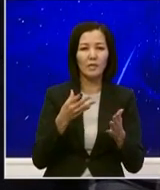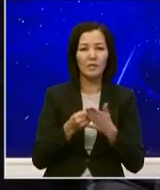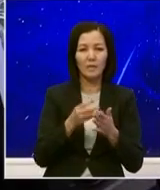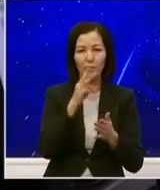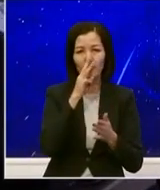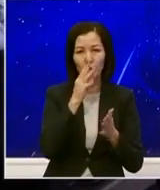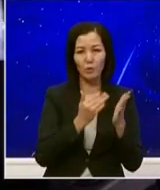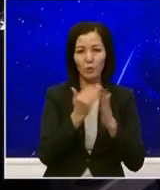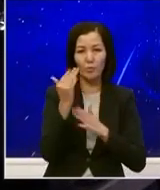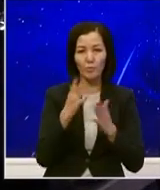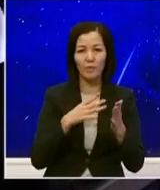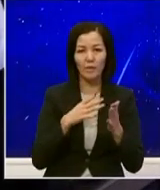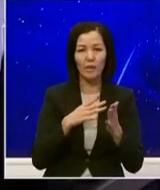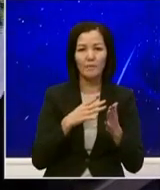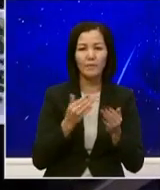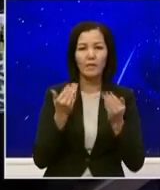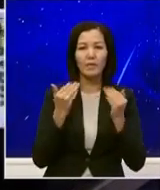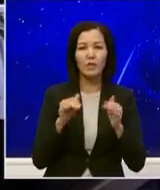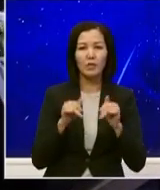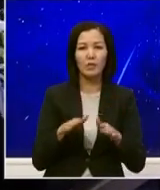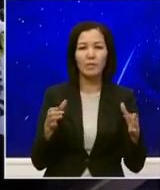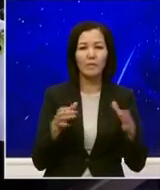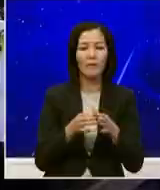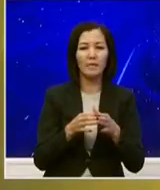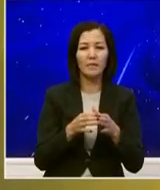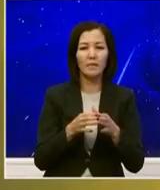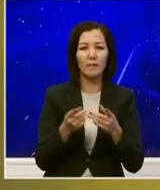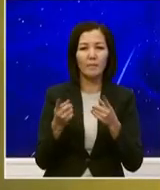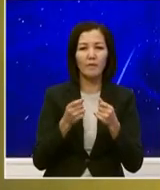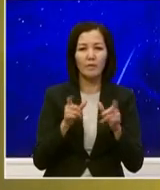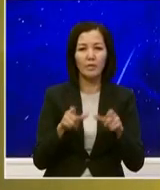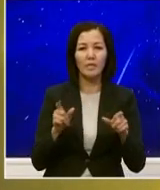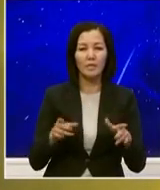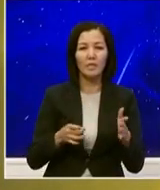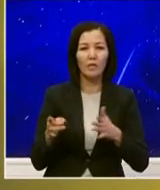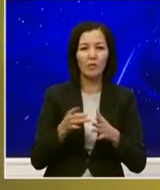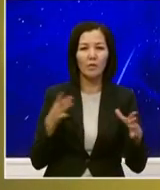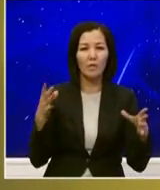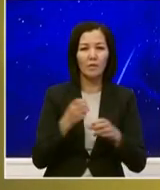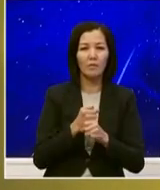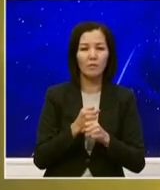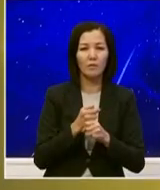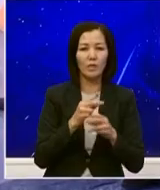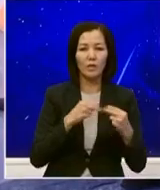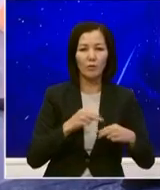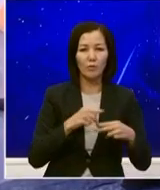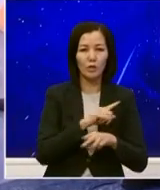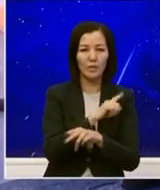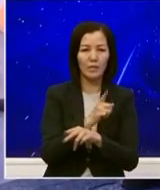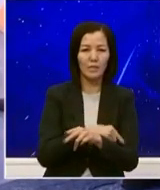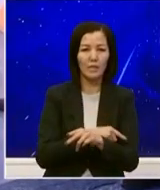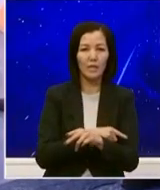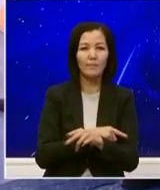этим остро стоит и кадровый вопрос. Его решение партийцы видят в привлечении граждан в районы с дефицитом рабочей силы.